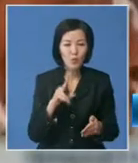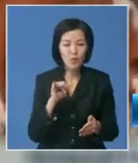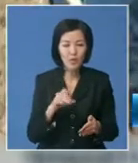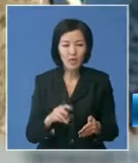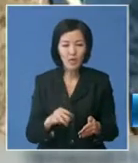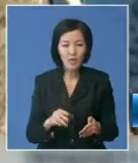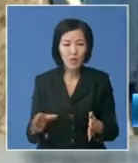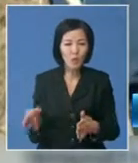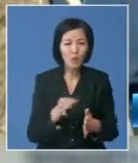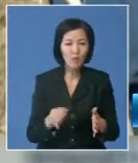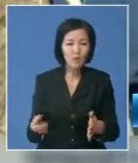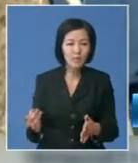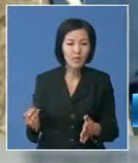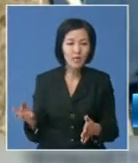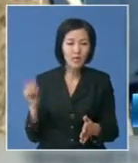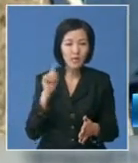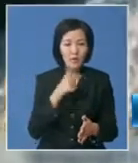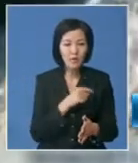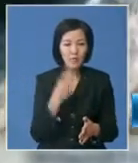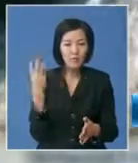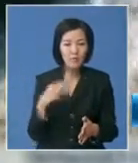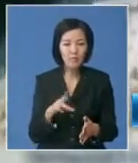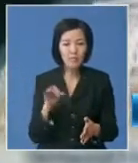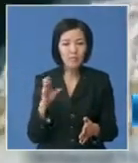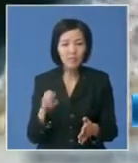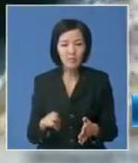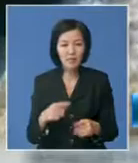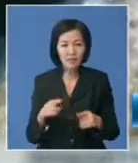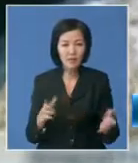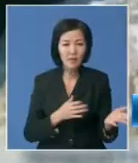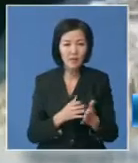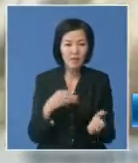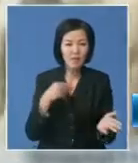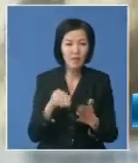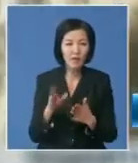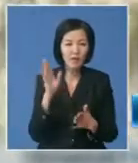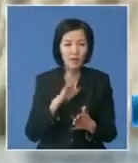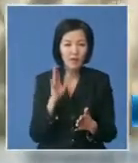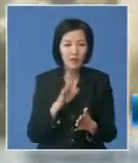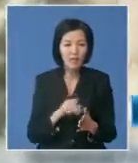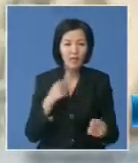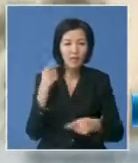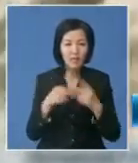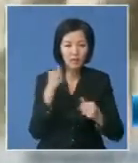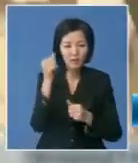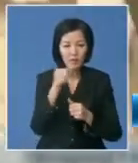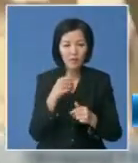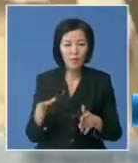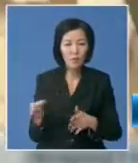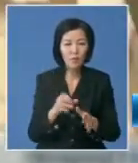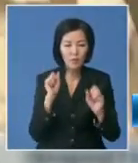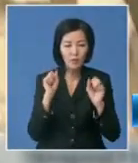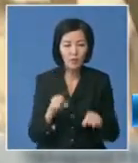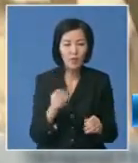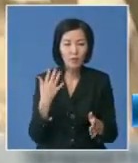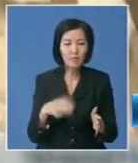область будет экономить до 30 средств ежегодно направляемых на покупку волжской воды уже со следующего года область сможет на